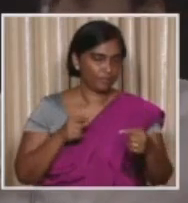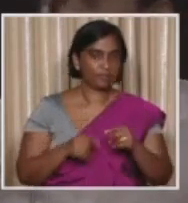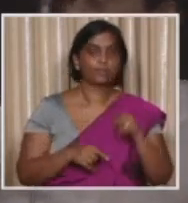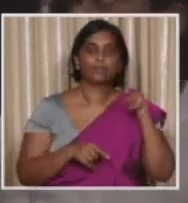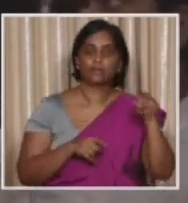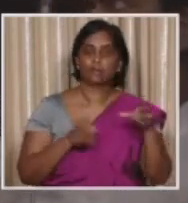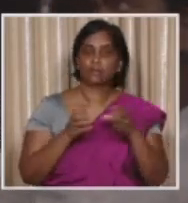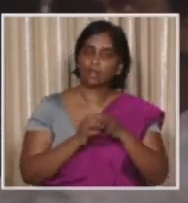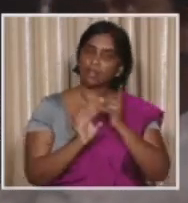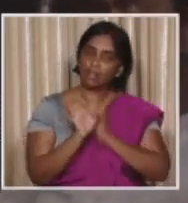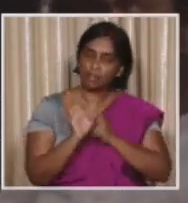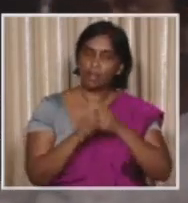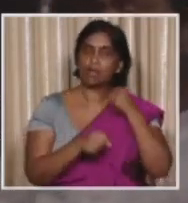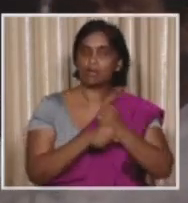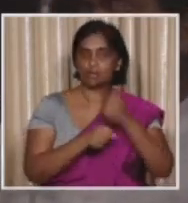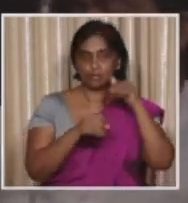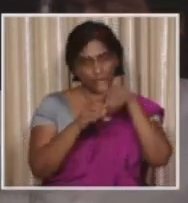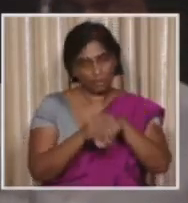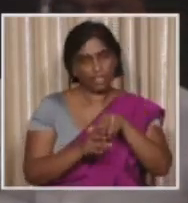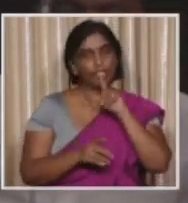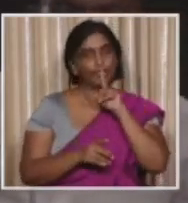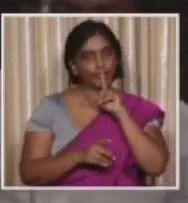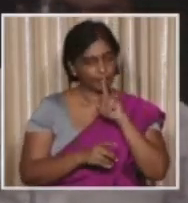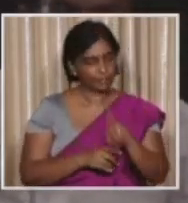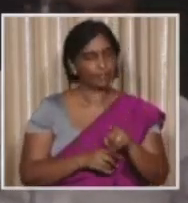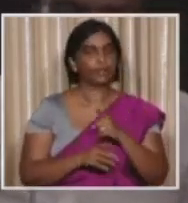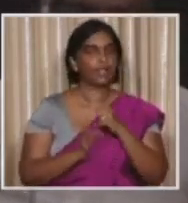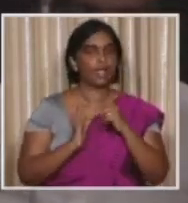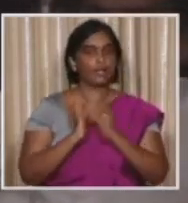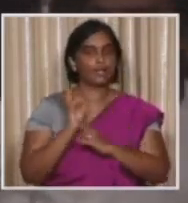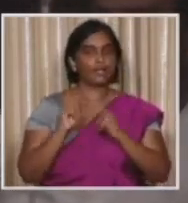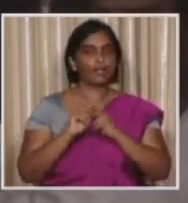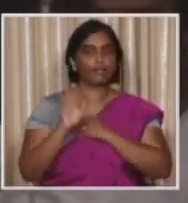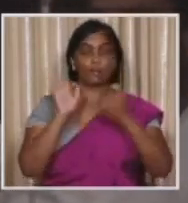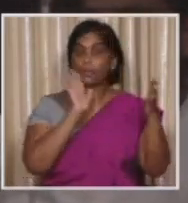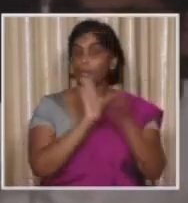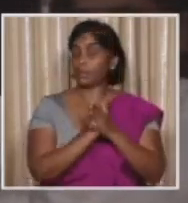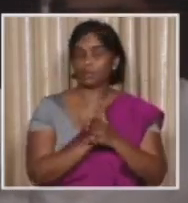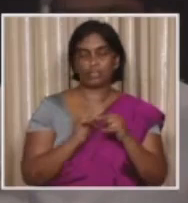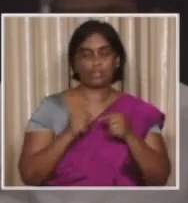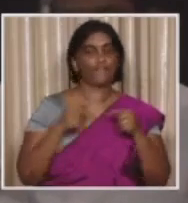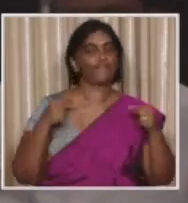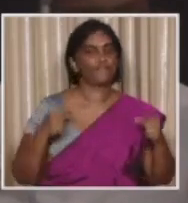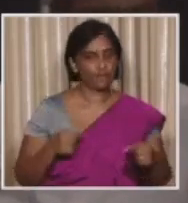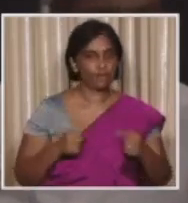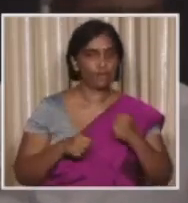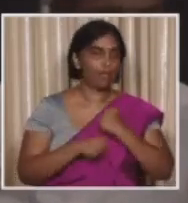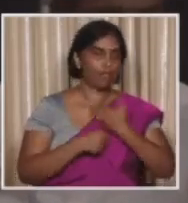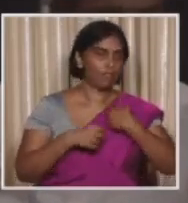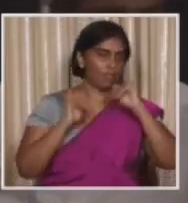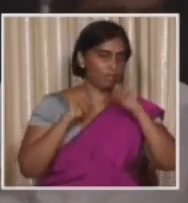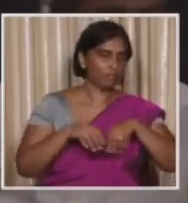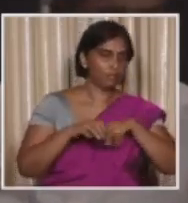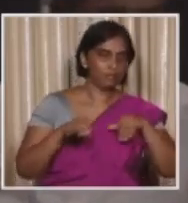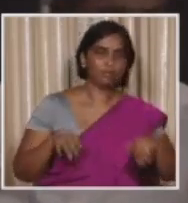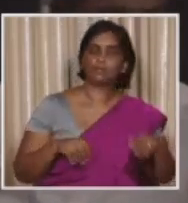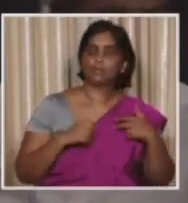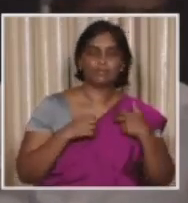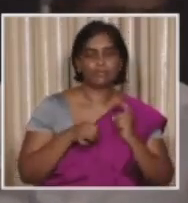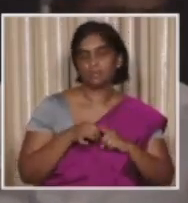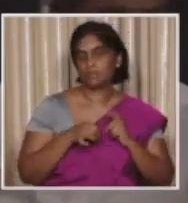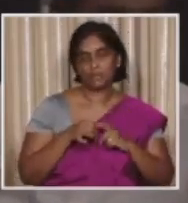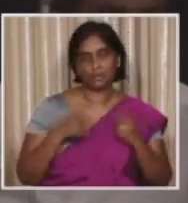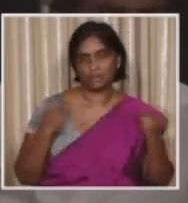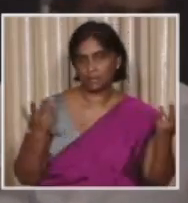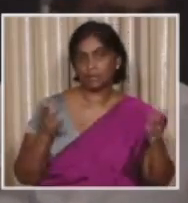ඒ කණ්ඩායම කොහොමත් අපි ආණ්ඩුවේ ඉන්නේ දෙත් කිව්වේ ජාත්‍යන්තර මූල්‍ය අරමුදලත් එක්ක ගියොත් කොහොම විරුද්ධ වෙනවා ආණ්ඩුවෙන් එළියට බහිනවා කියලා. ඒකින්ද ඒක ප්‍රශ්නයක්